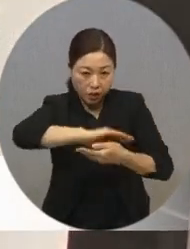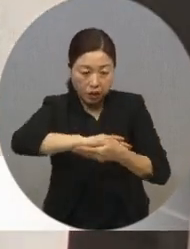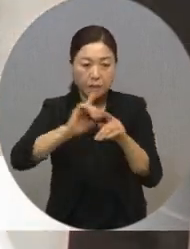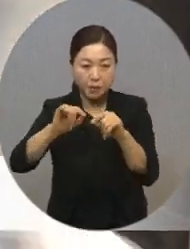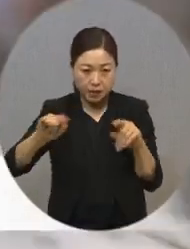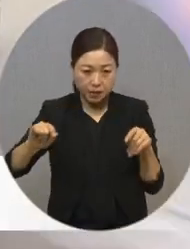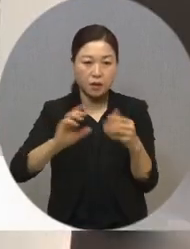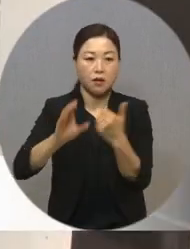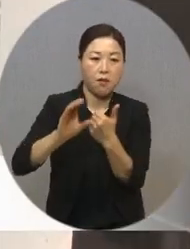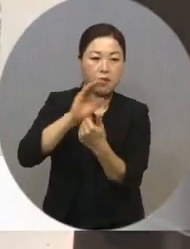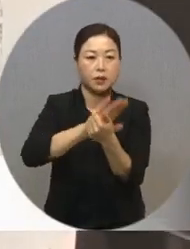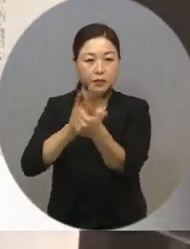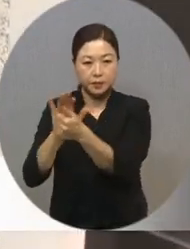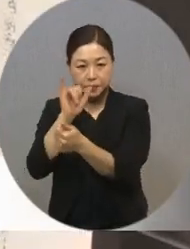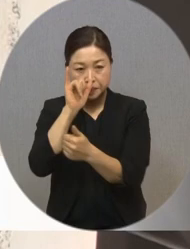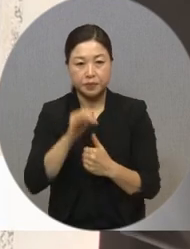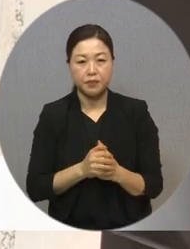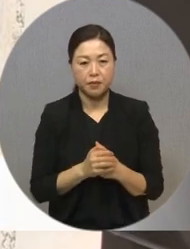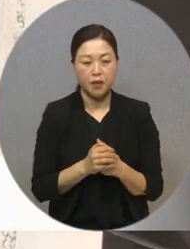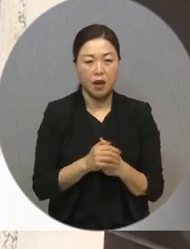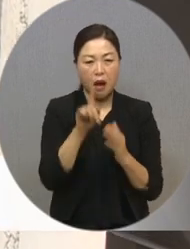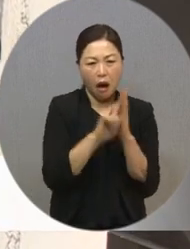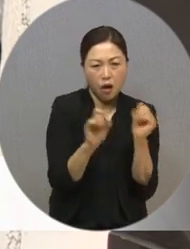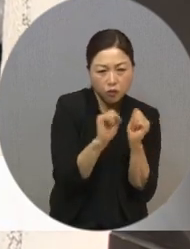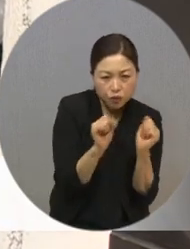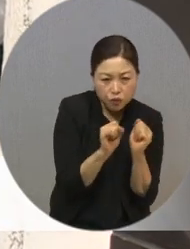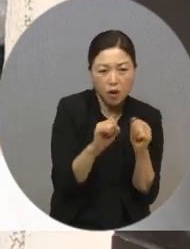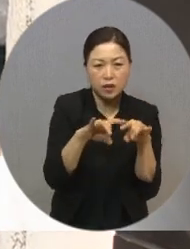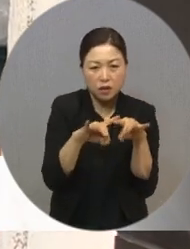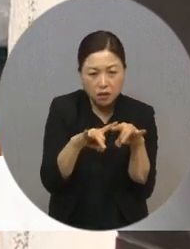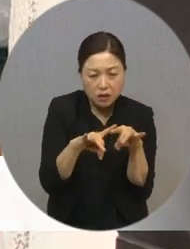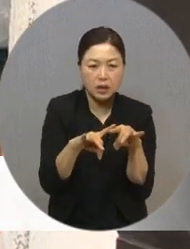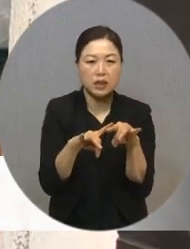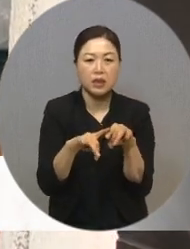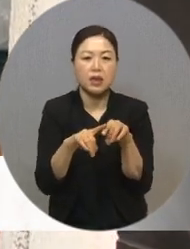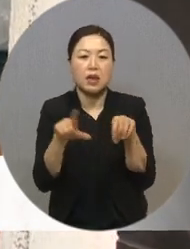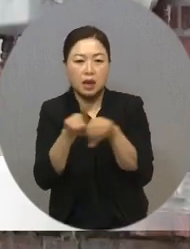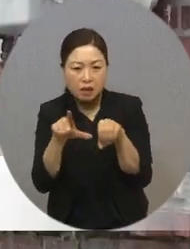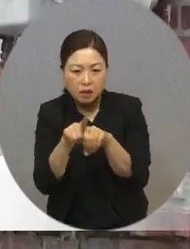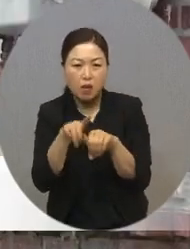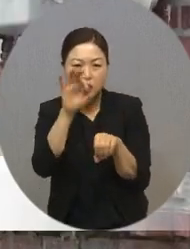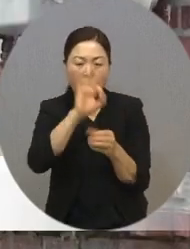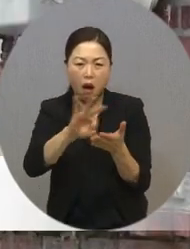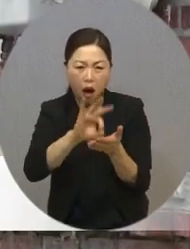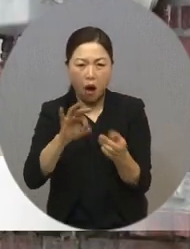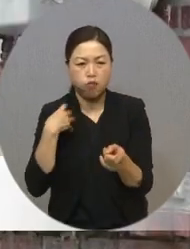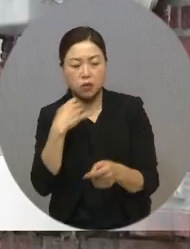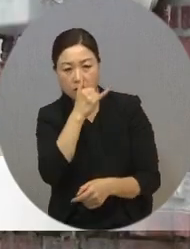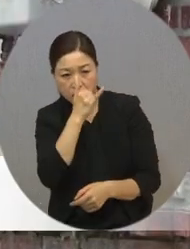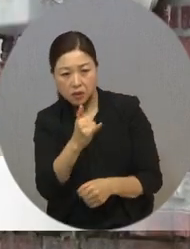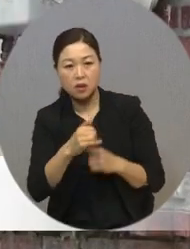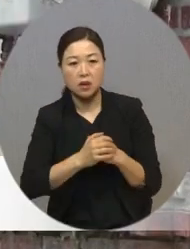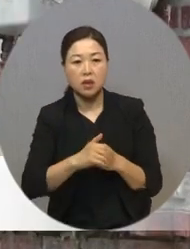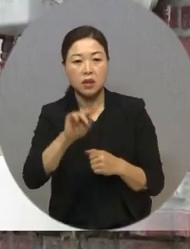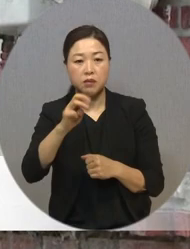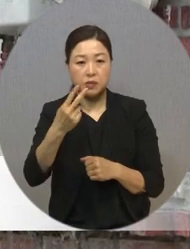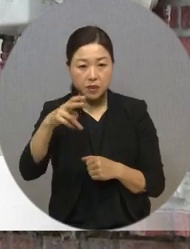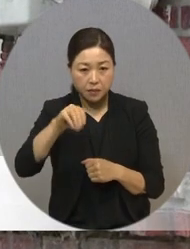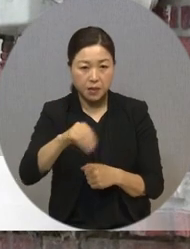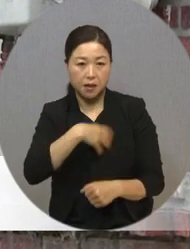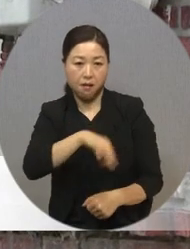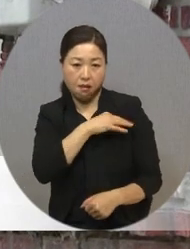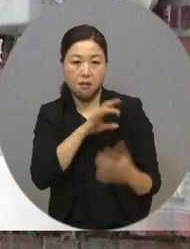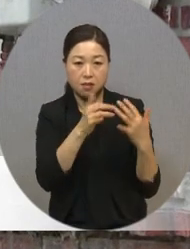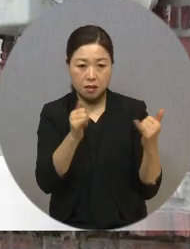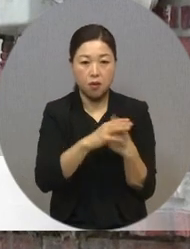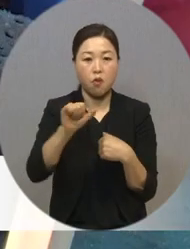추가로 지원합니다. 한파와 전기, 가스요금 부담으로 이중고를 겪을 약 32만 기초생활수급 가구와